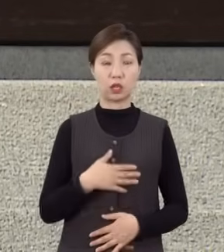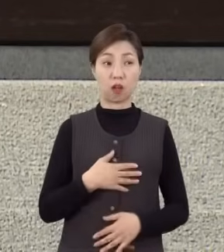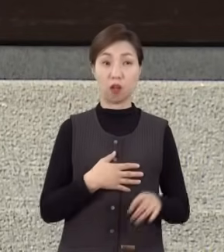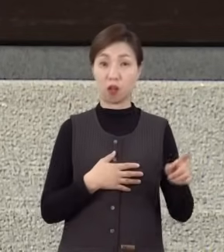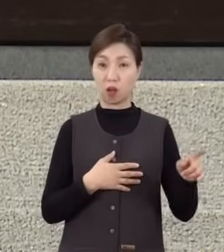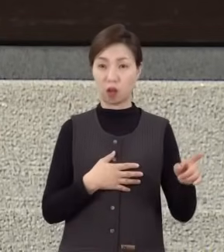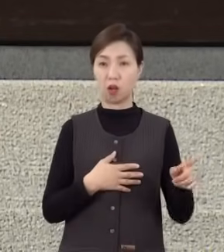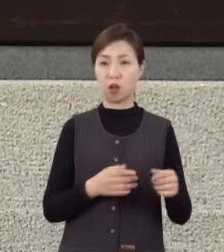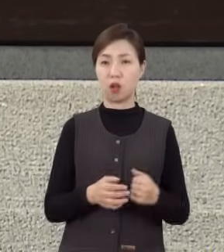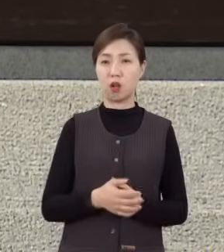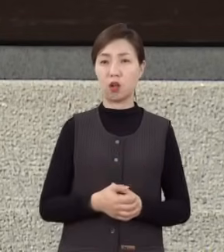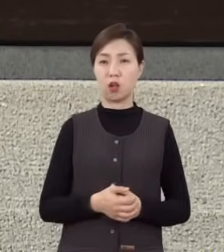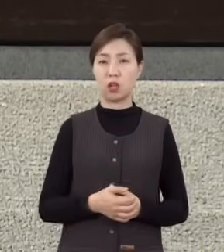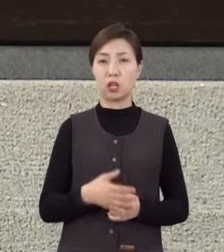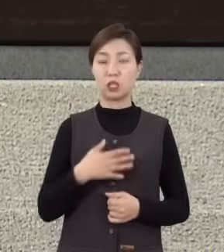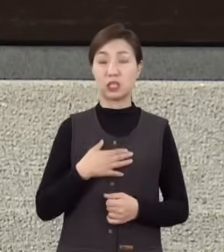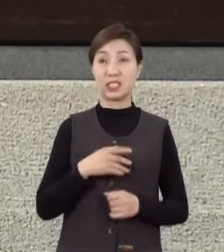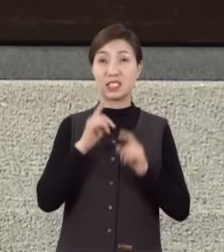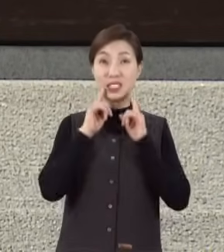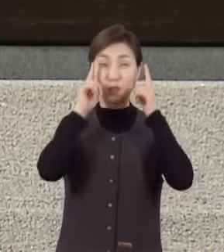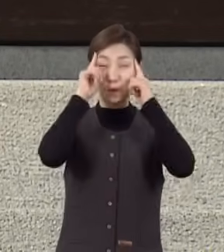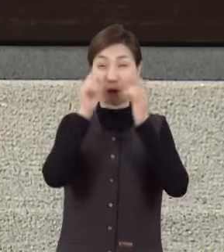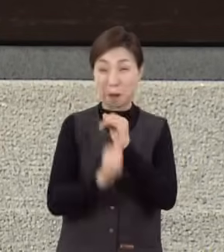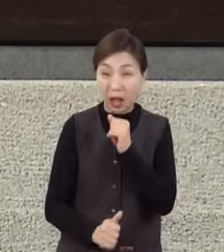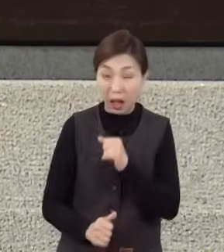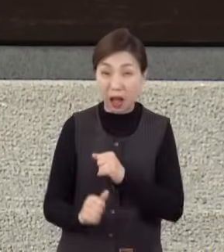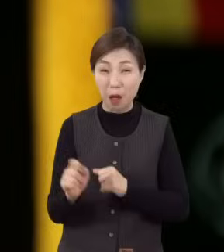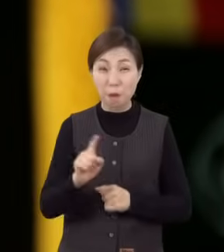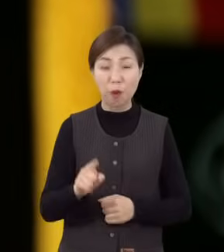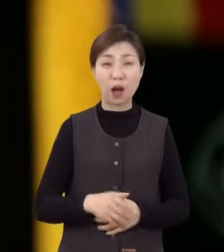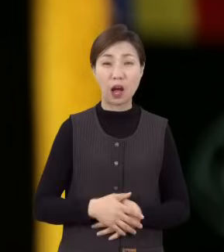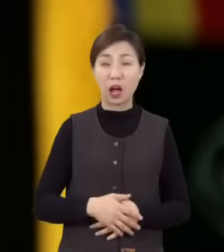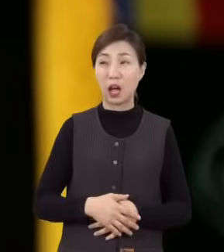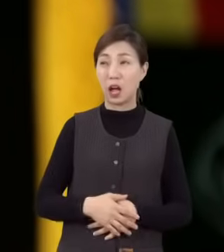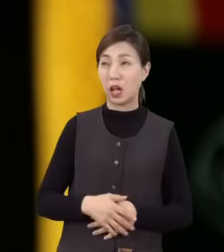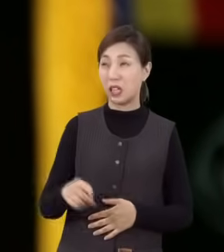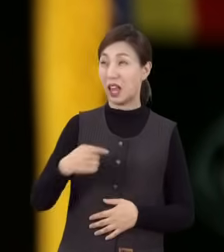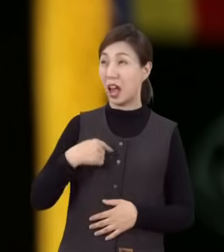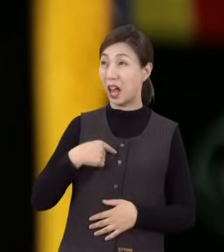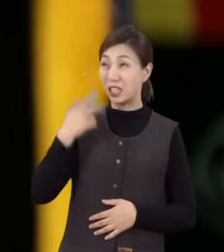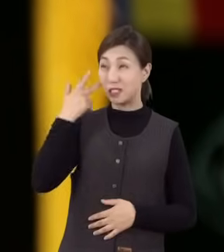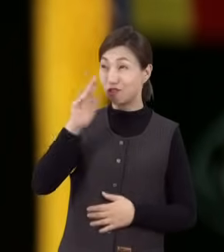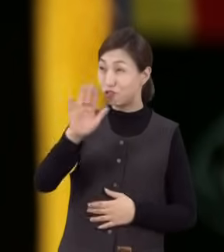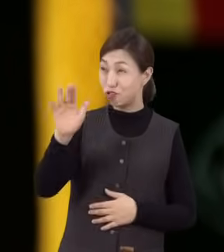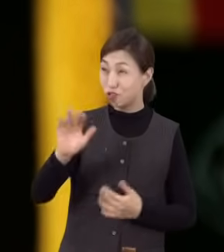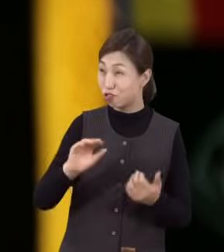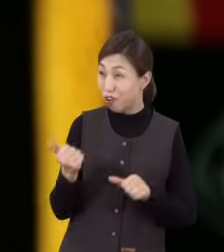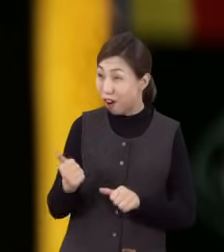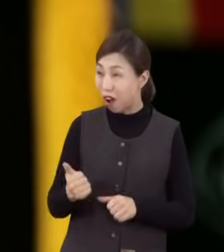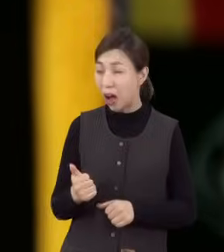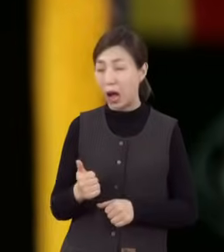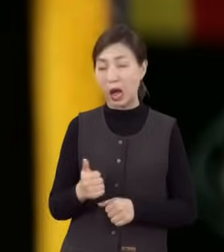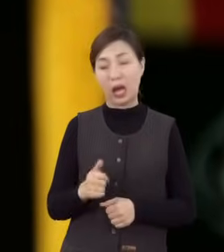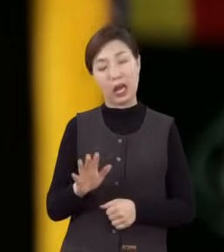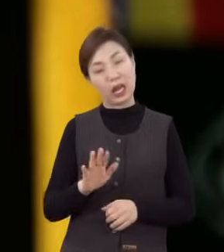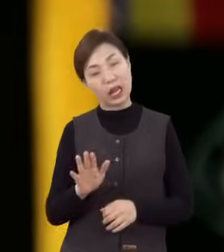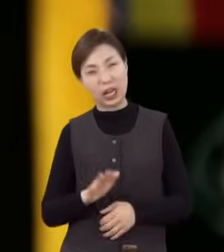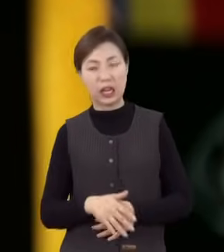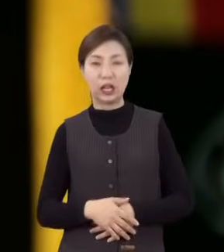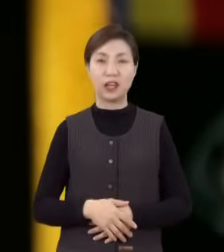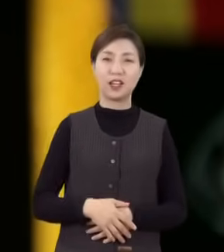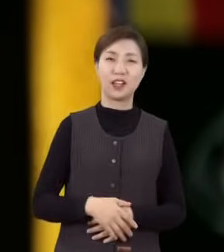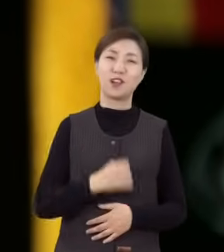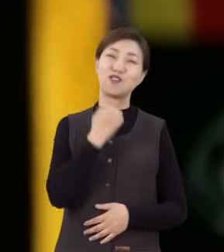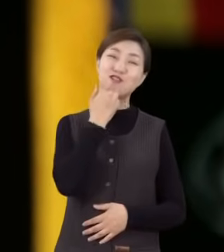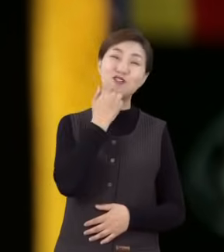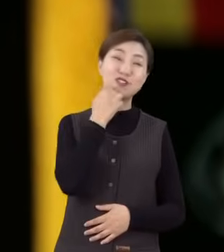누구냐? 예, 부처님, 광우라는 중입니다. 아유, 7일 후에 죽겠구나. 남 얘기가